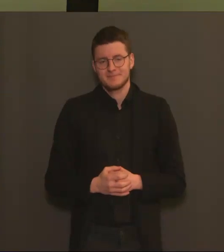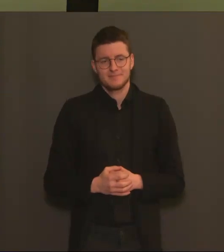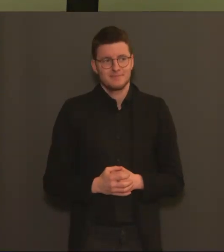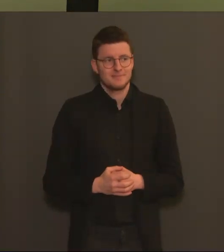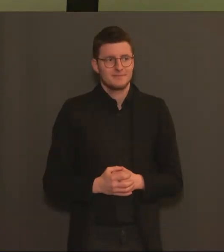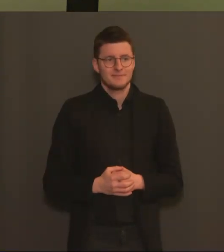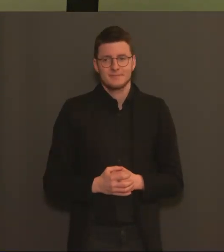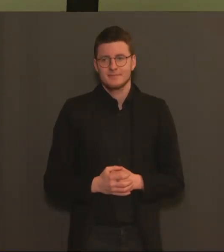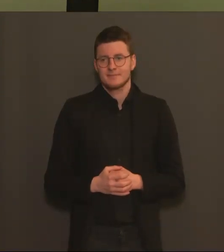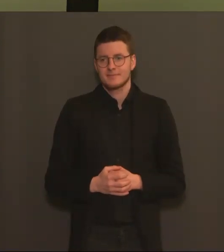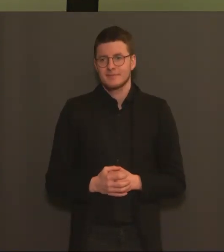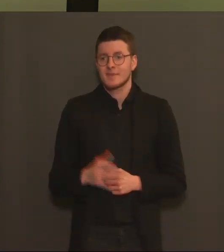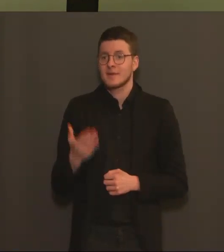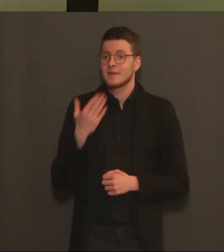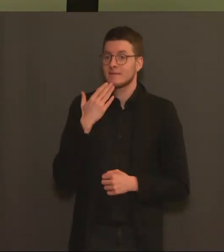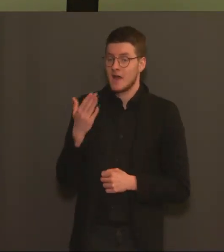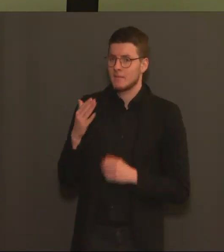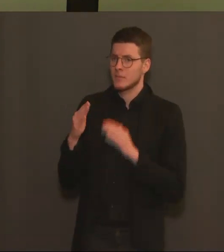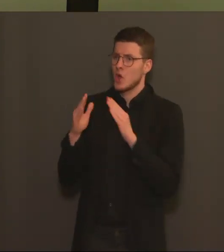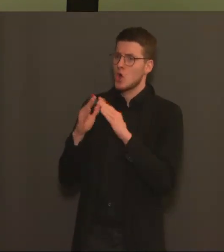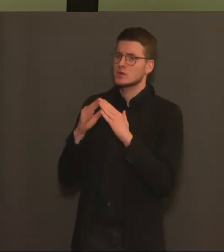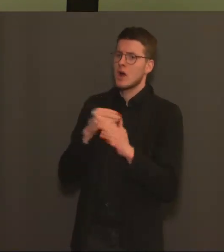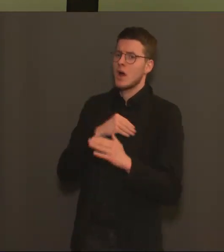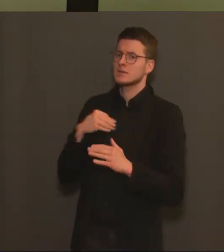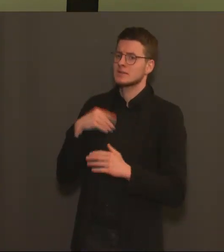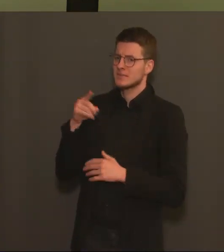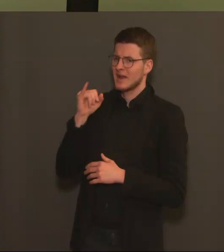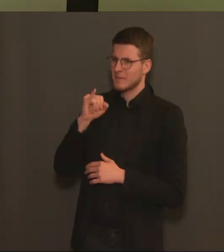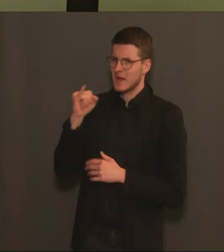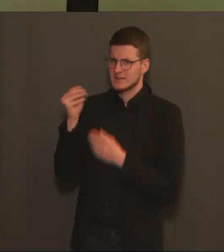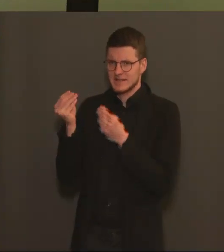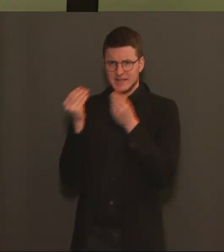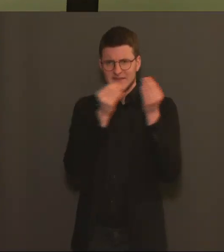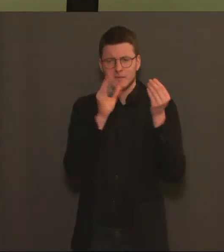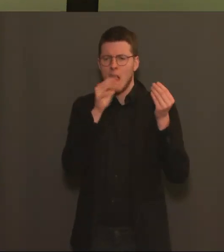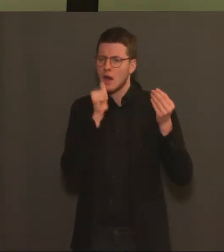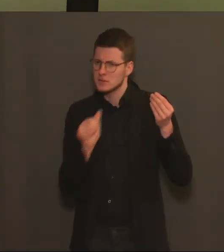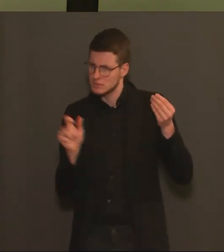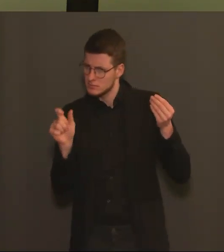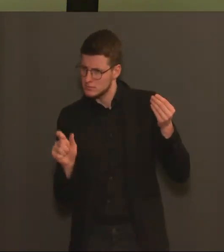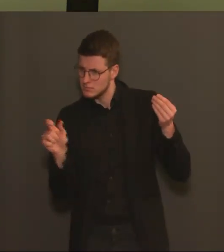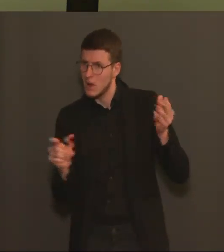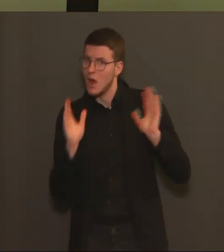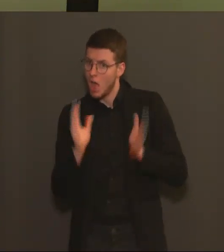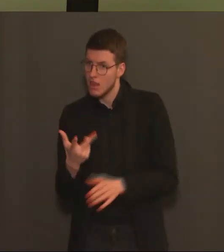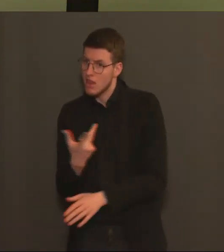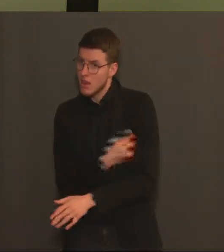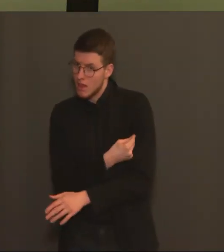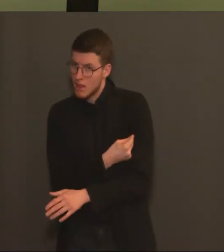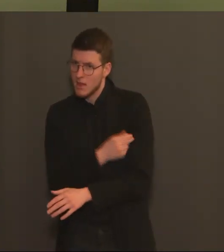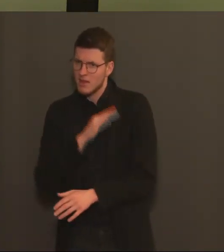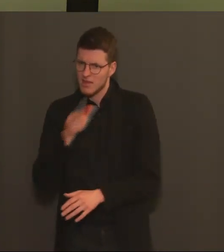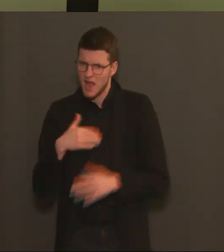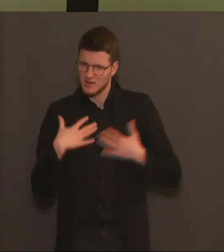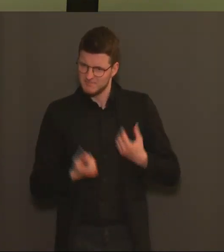Geven huisartsen de bijwerkingen van het vaccin die bij hen gemeld worden voor de berekening van statistieken? Of moeten gevaccineerden dit